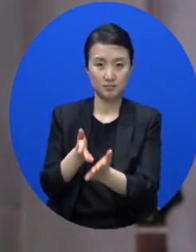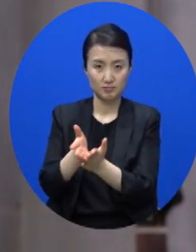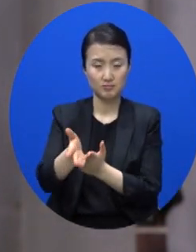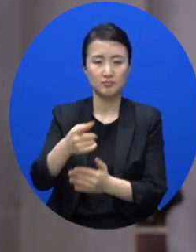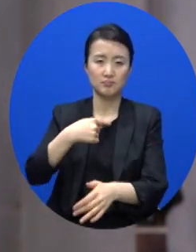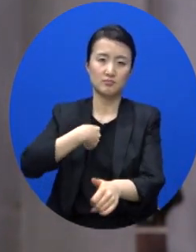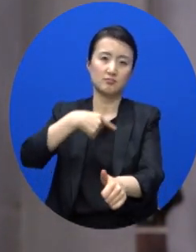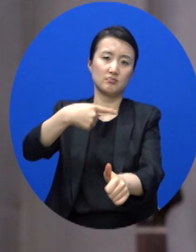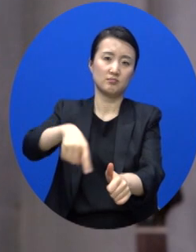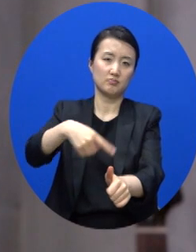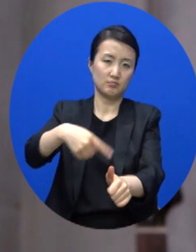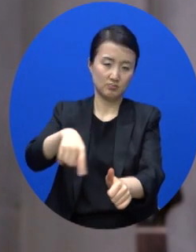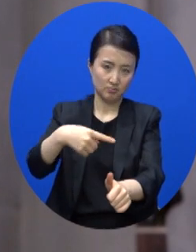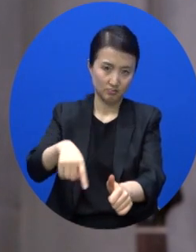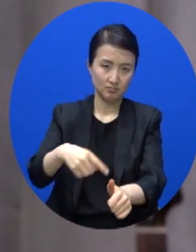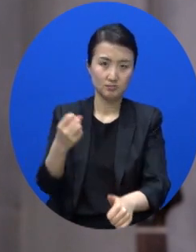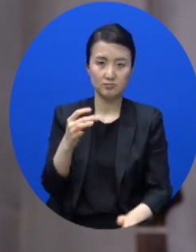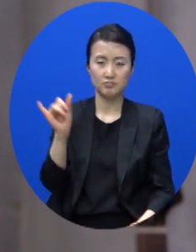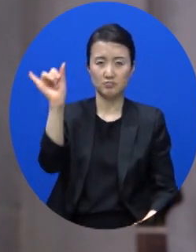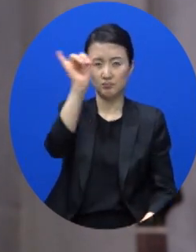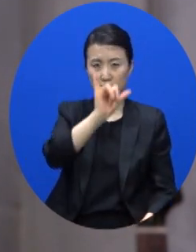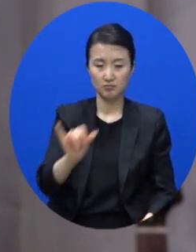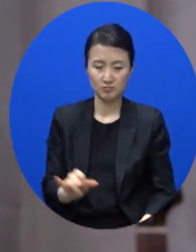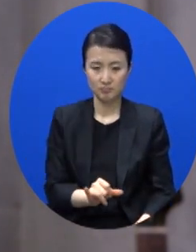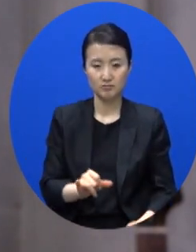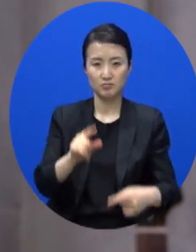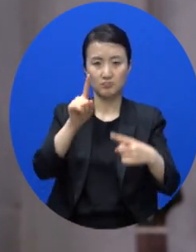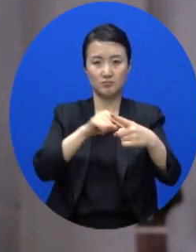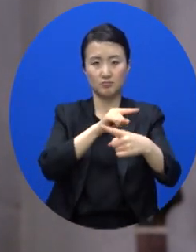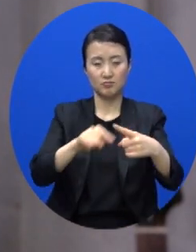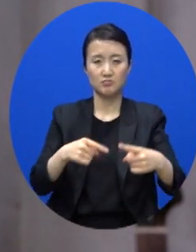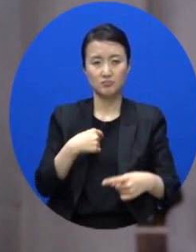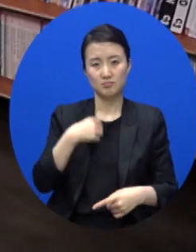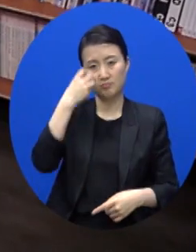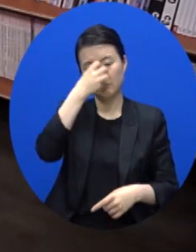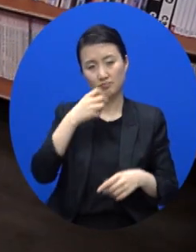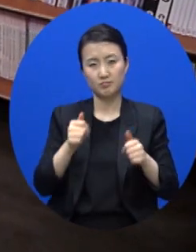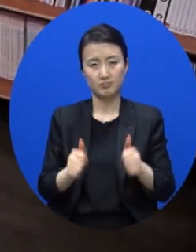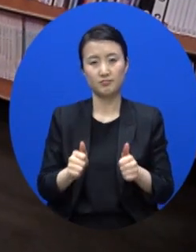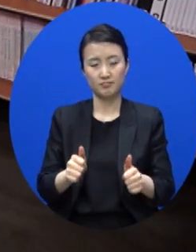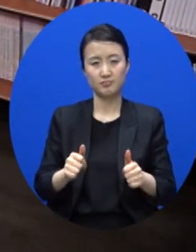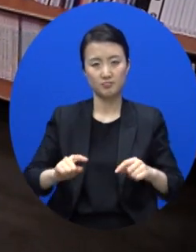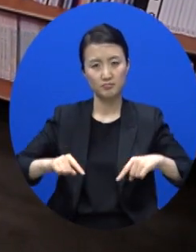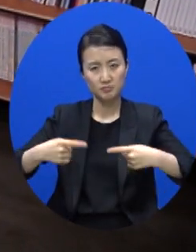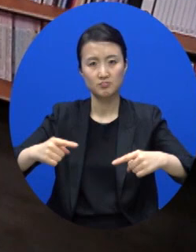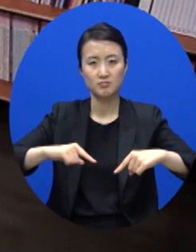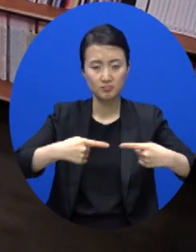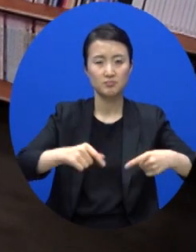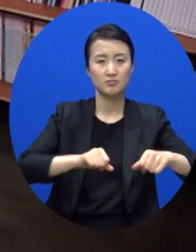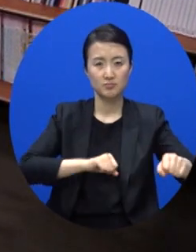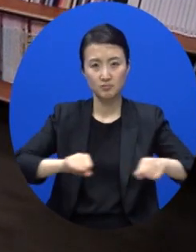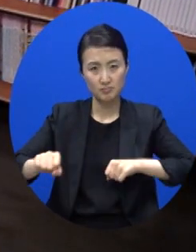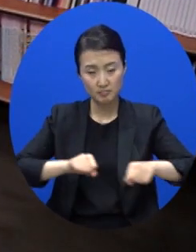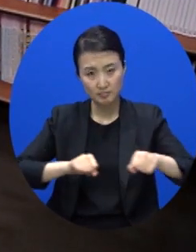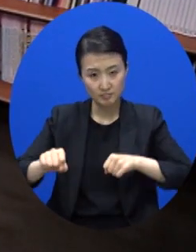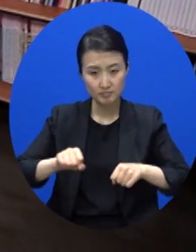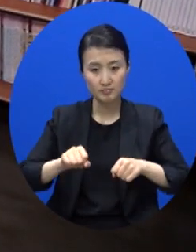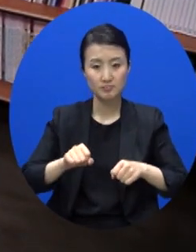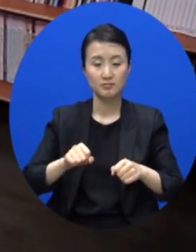다음에 전국대회에 심사를 나가게 되고 일하면서